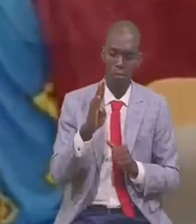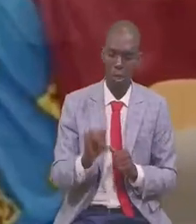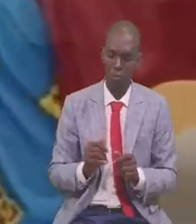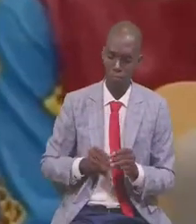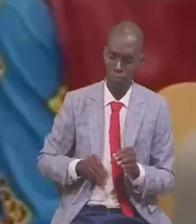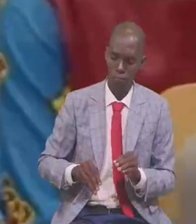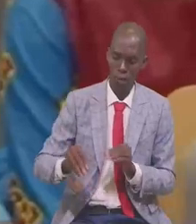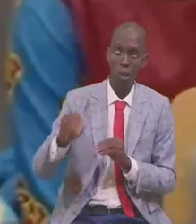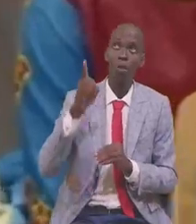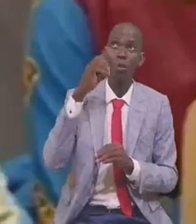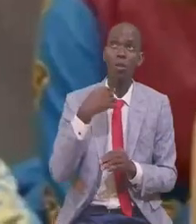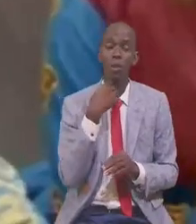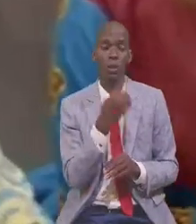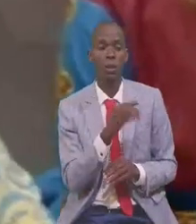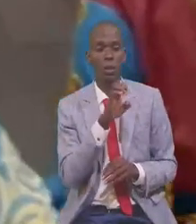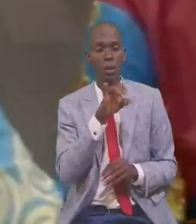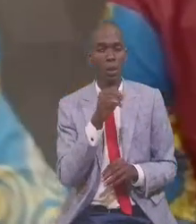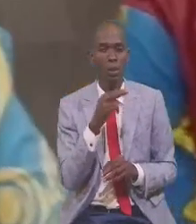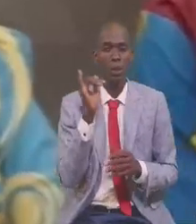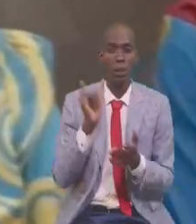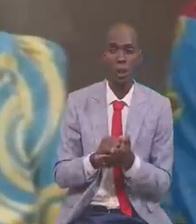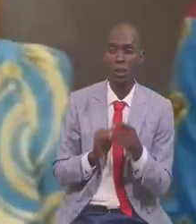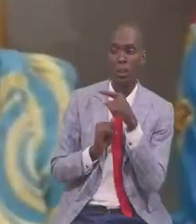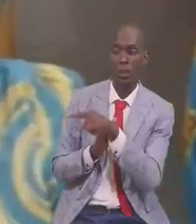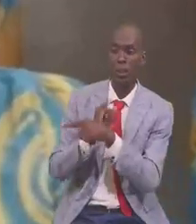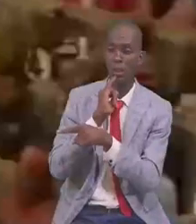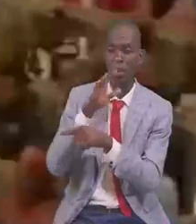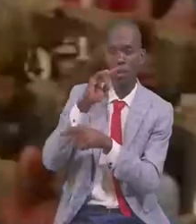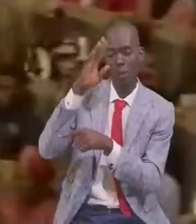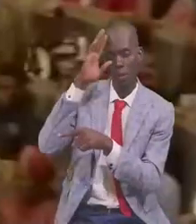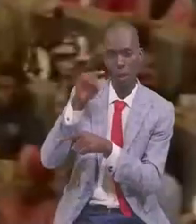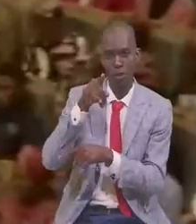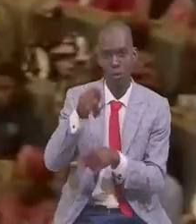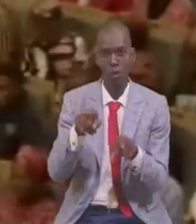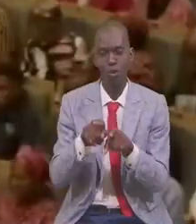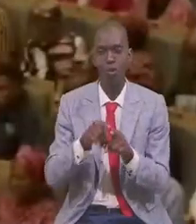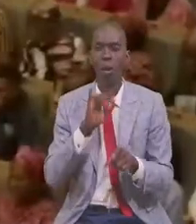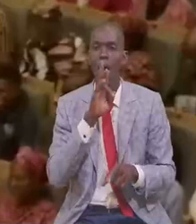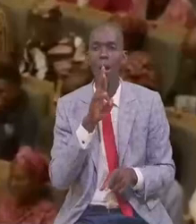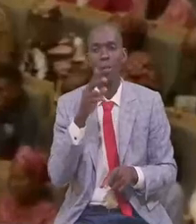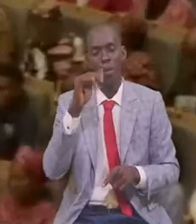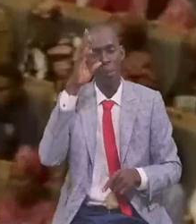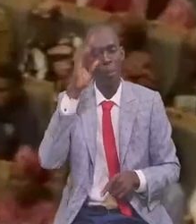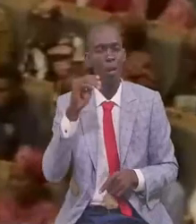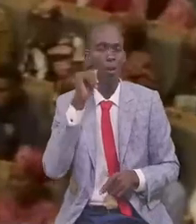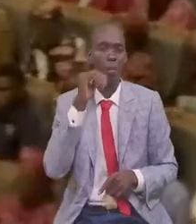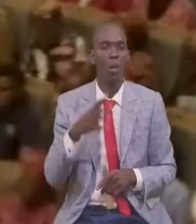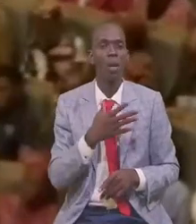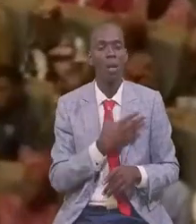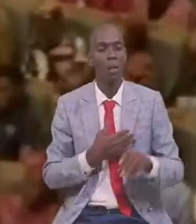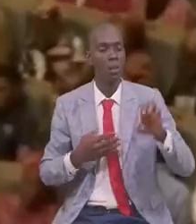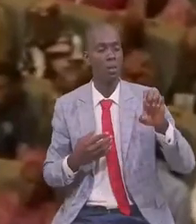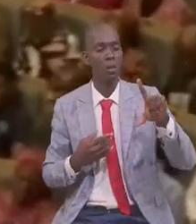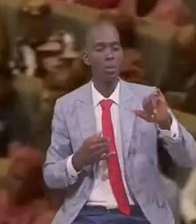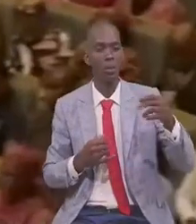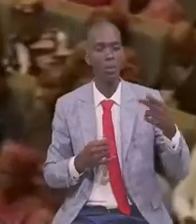l'homme. Et tu es l'homme. Et c'est toi la femme. Il jeta le manteau sur lui.